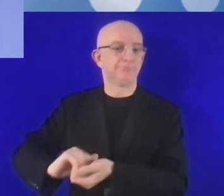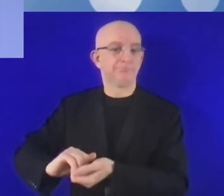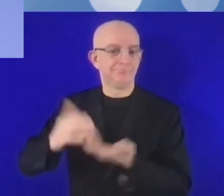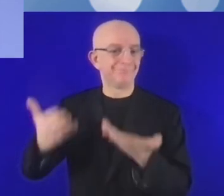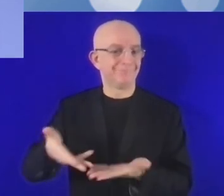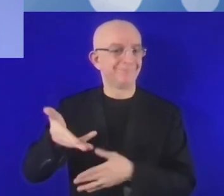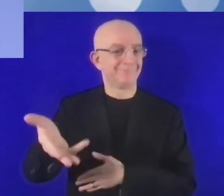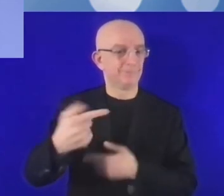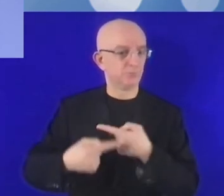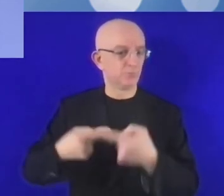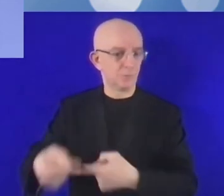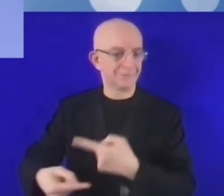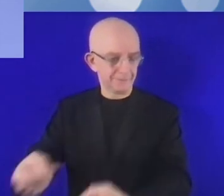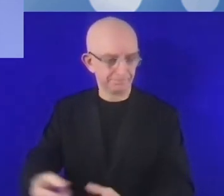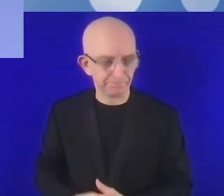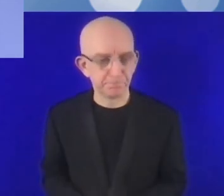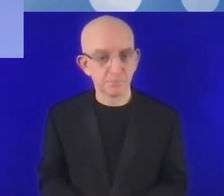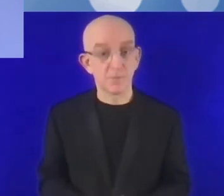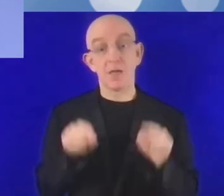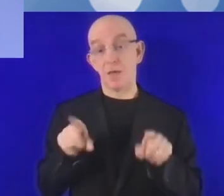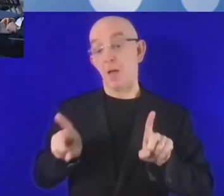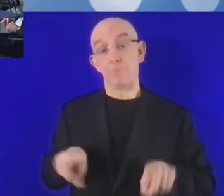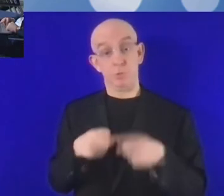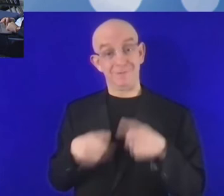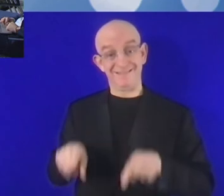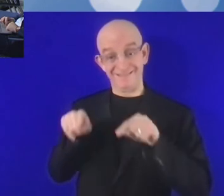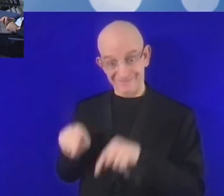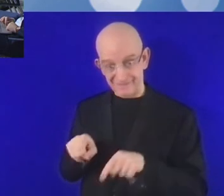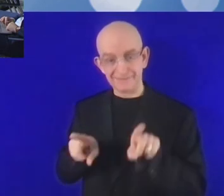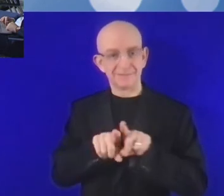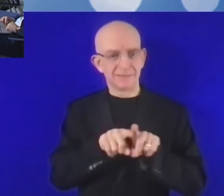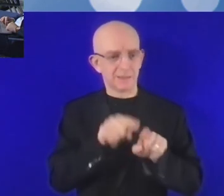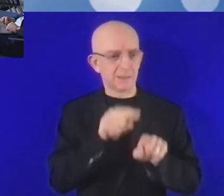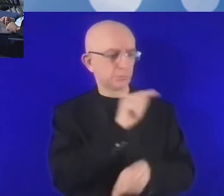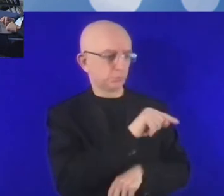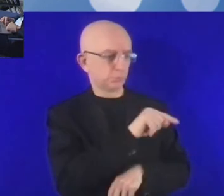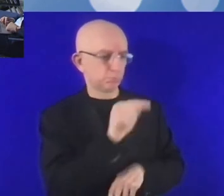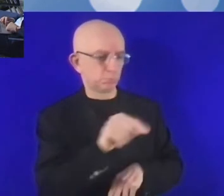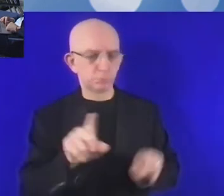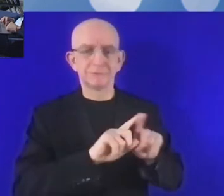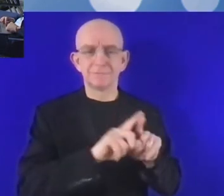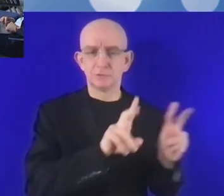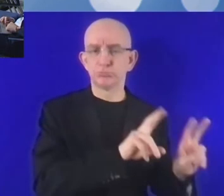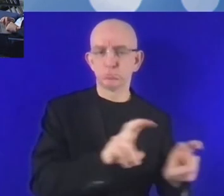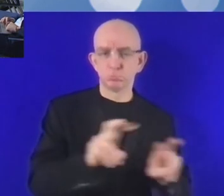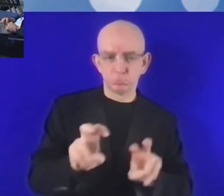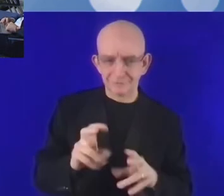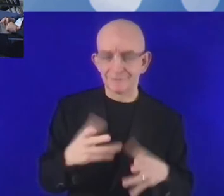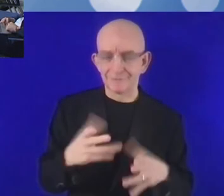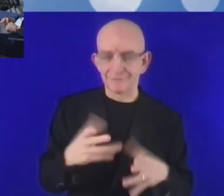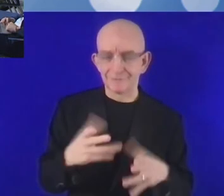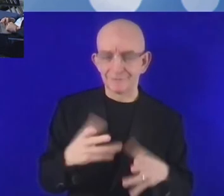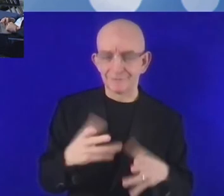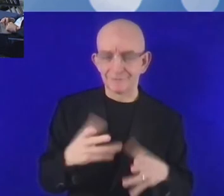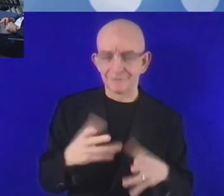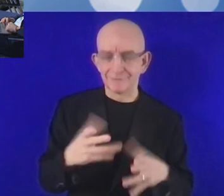Et ces sensibilités. Dans la musique, comme dans d'autres sujets, les questions de valeur et de qualité sont très importantes, mais aussi les questions relatives à